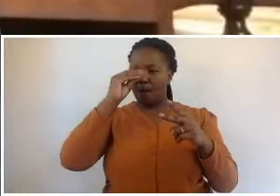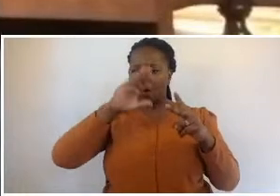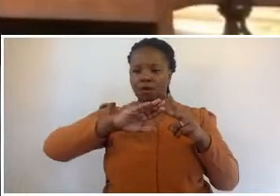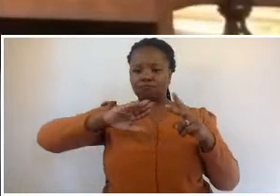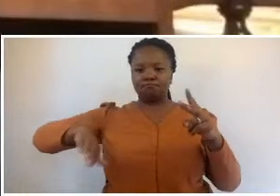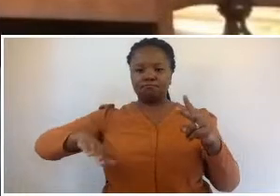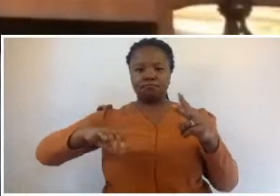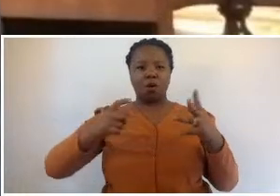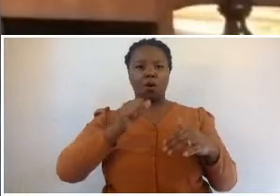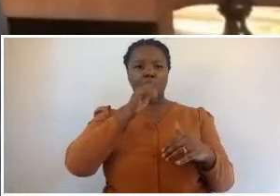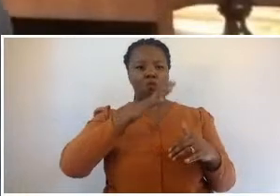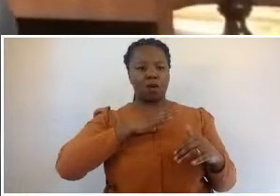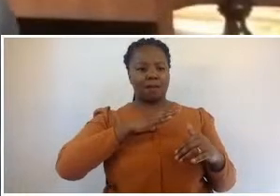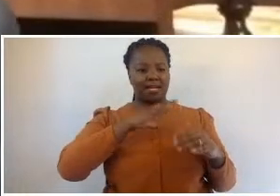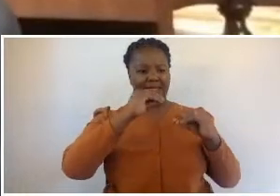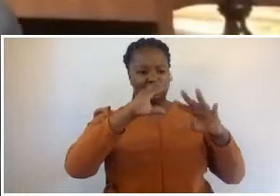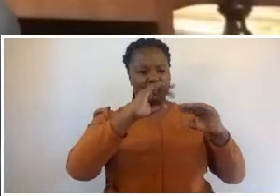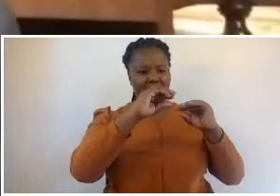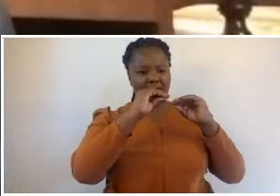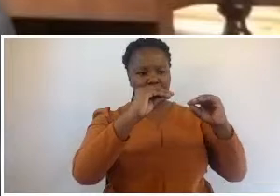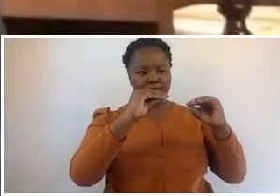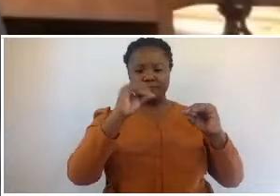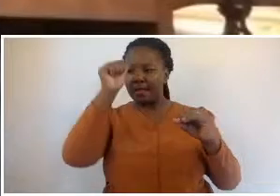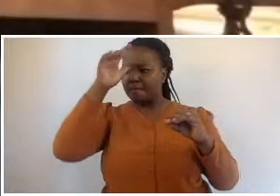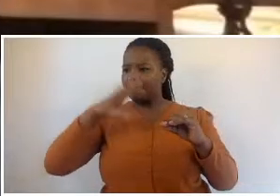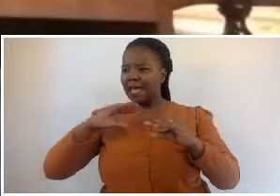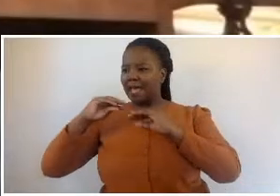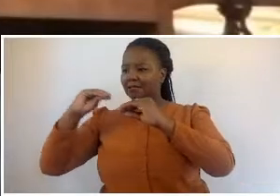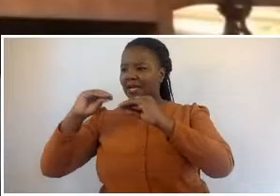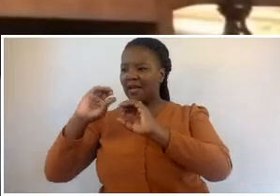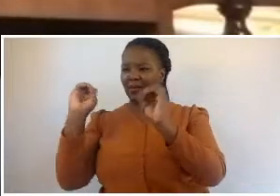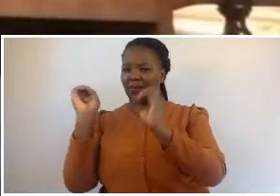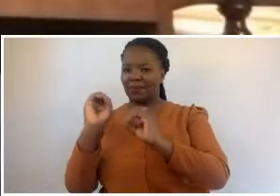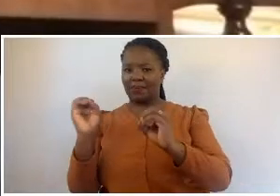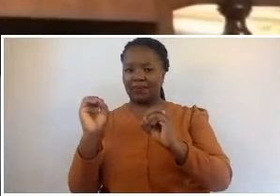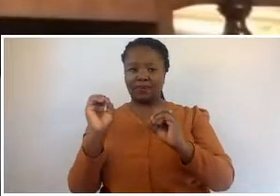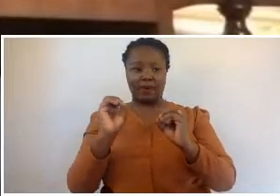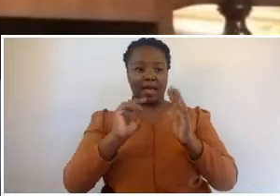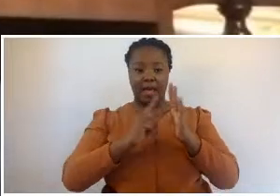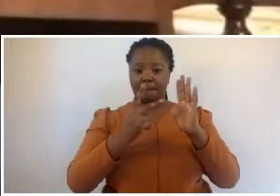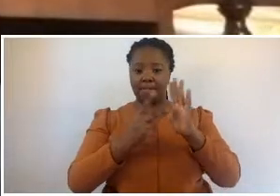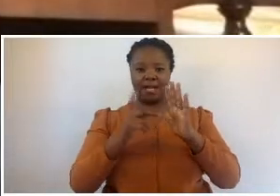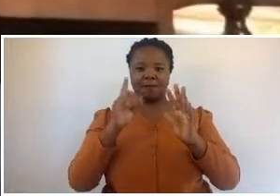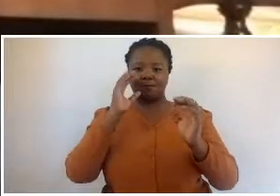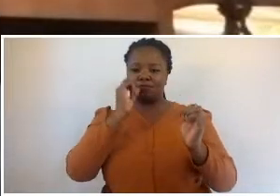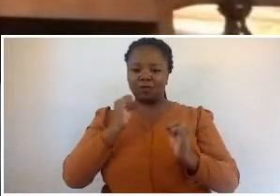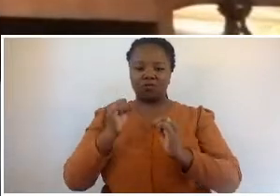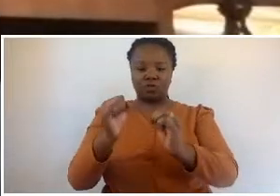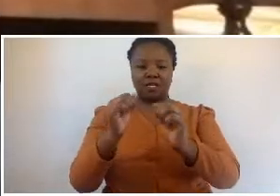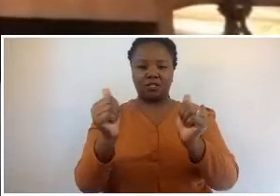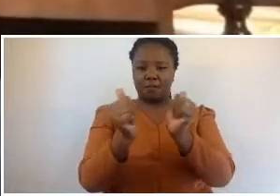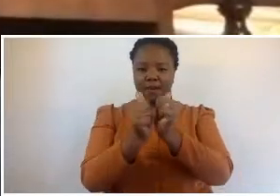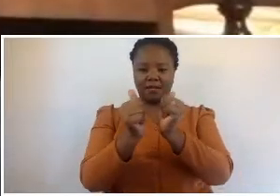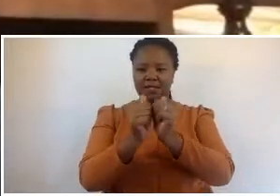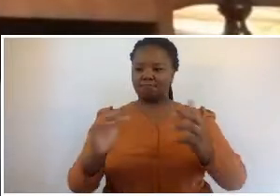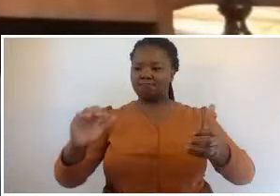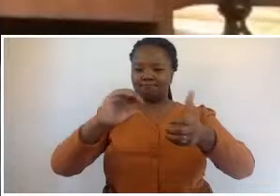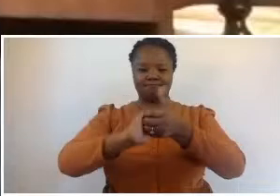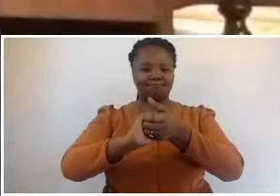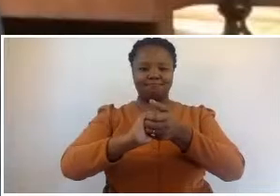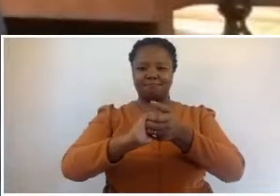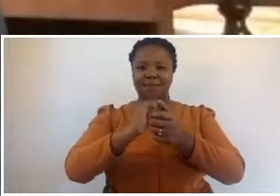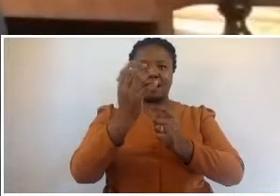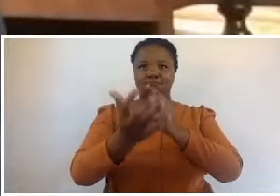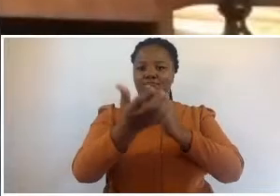sensibilise que les enseignantes, alors les partenaires stratégiques ne participeront pas à l'action et les résultats seront